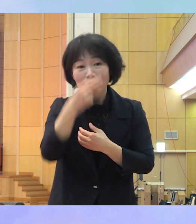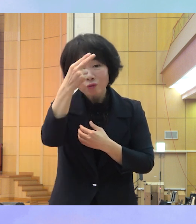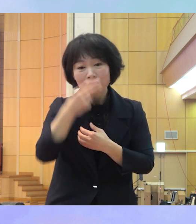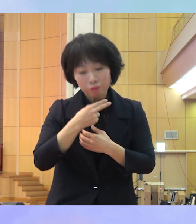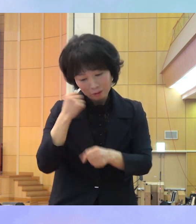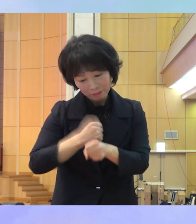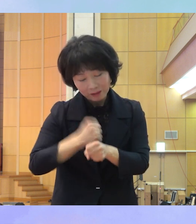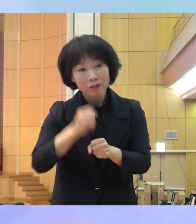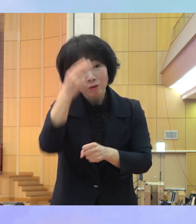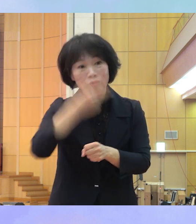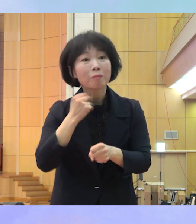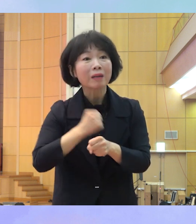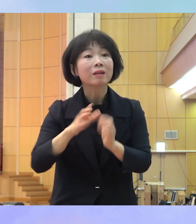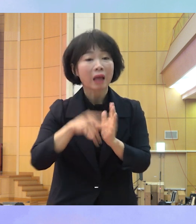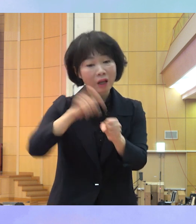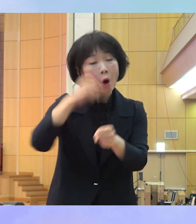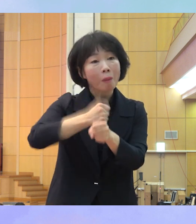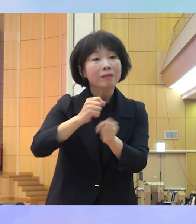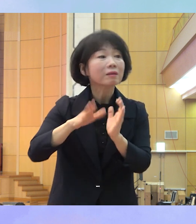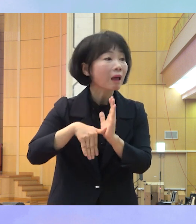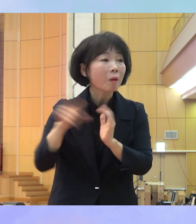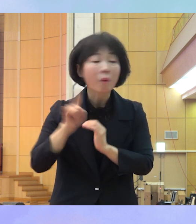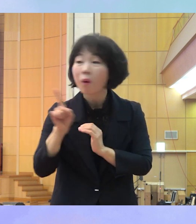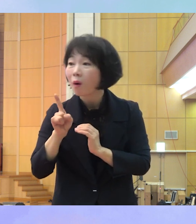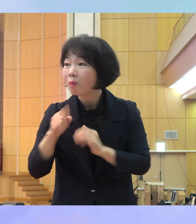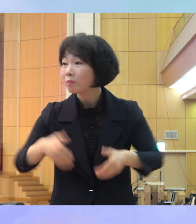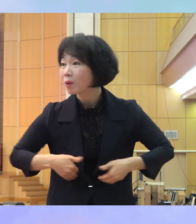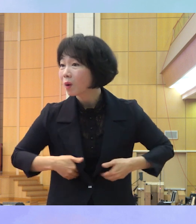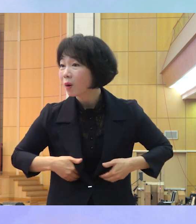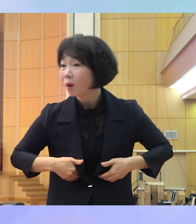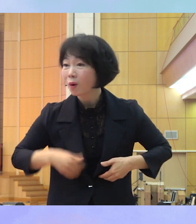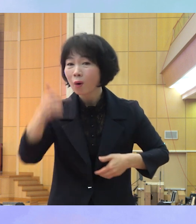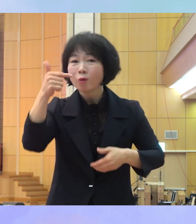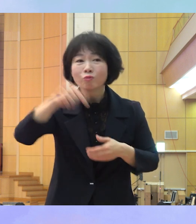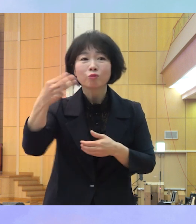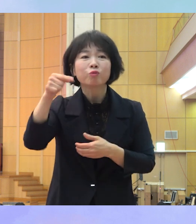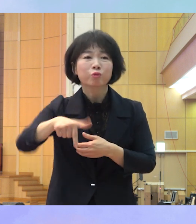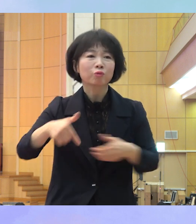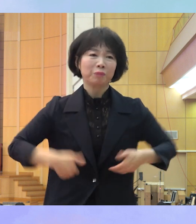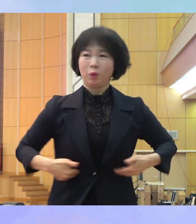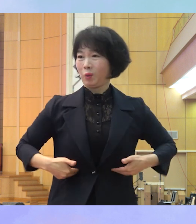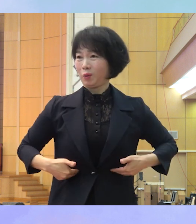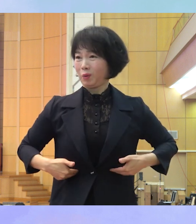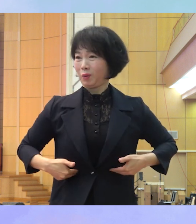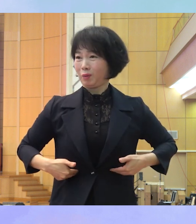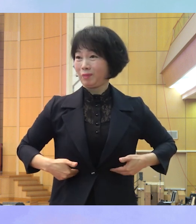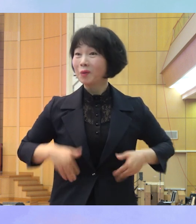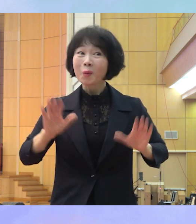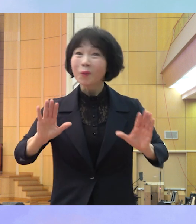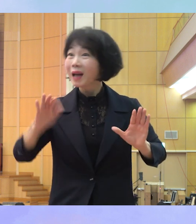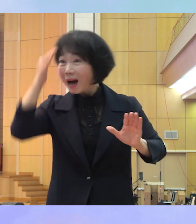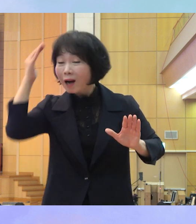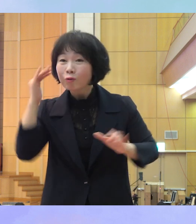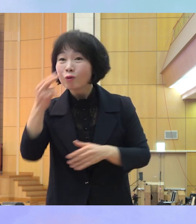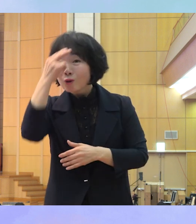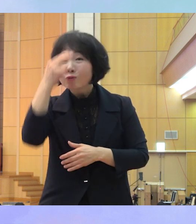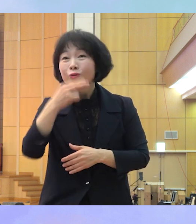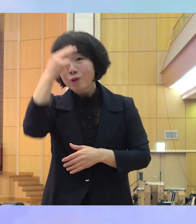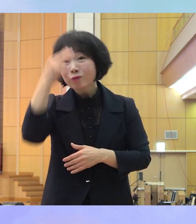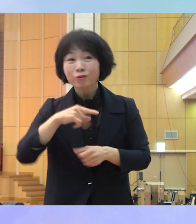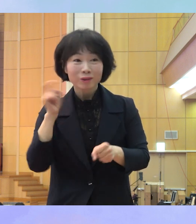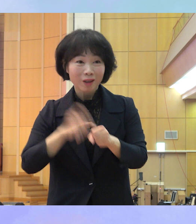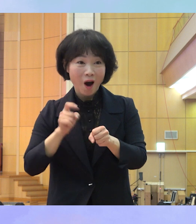뭐 예를 들어 떡을 만들 때 요즘에 우리나라에서도 이런 떡 있잖아요. 왜? 술떡.